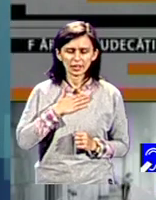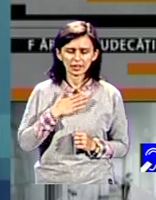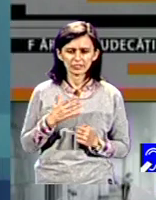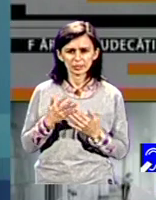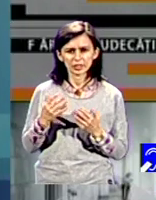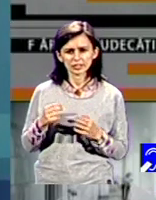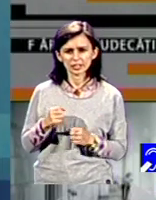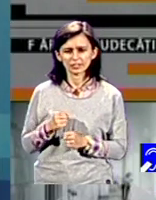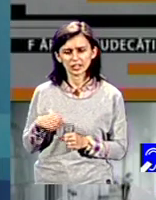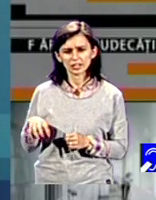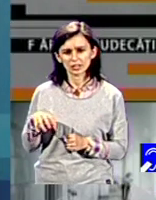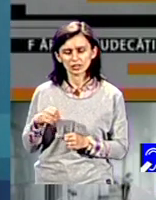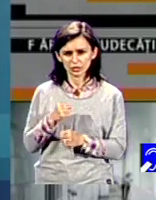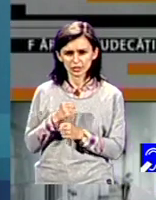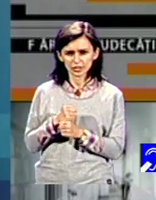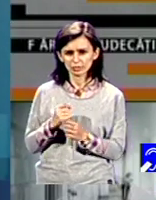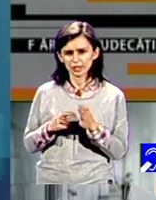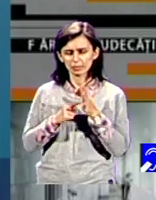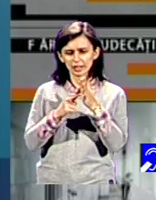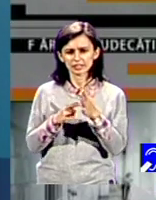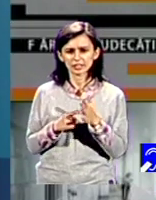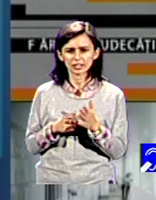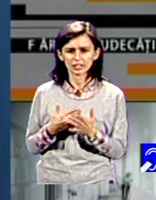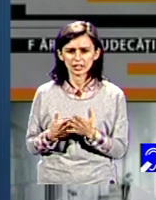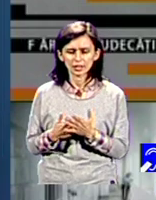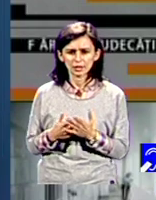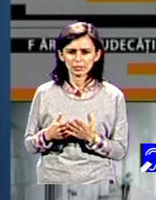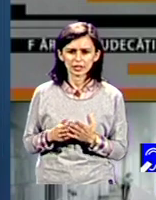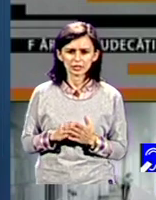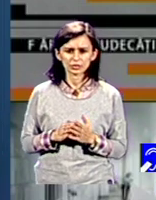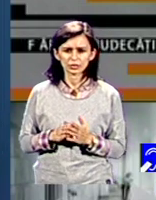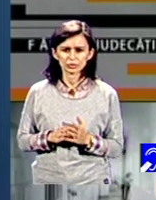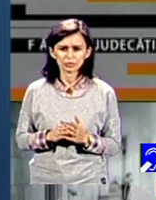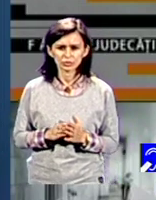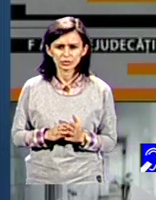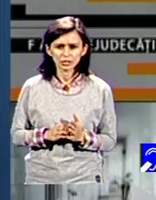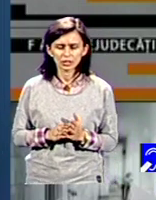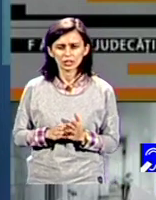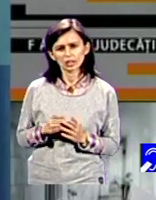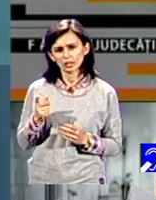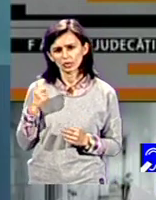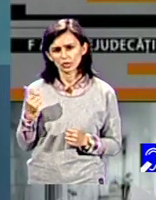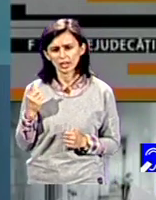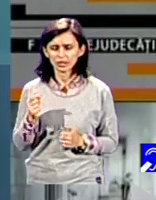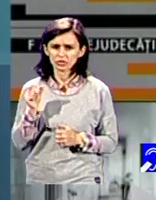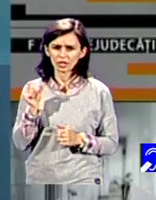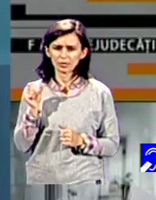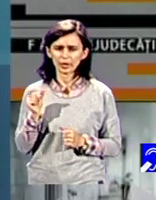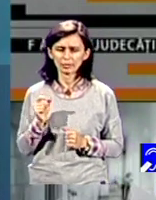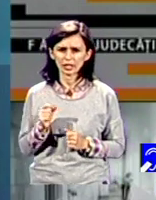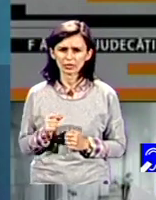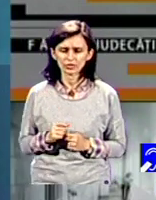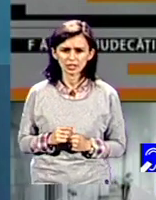joburi postate pentru voi mai mici de exemplu cum ar fi Nu știu Alexandria în în Teleorman